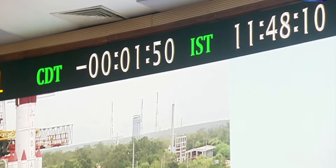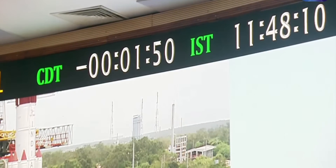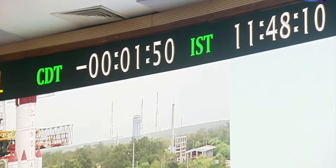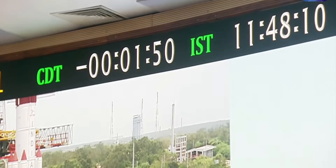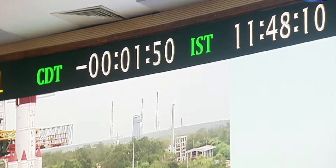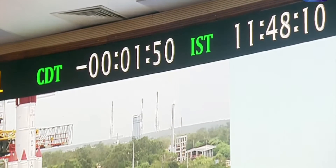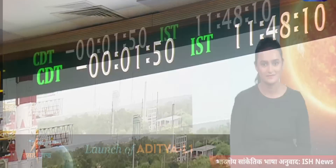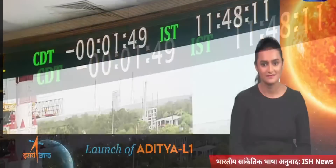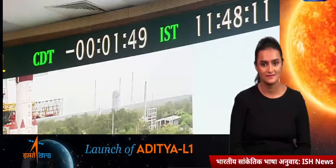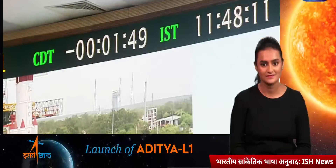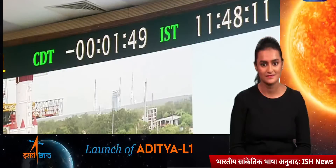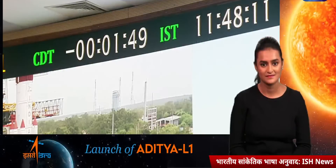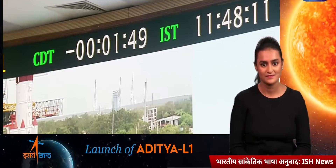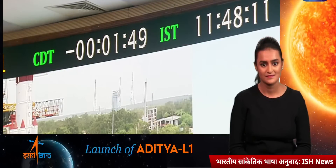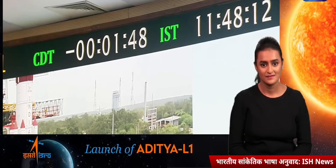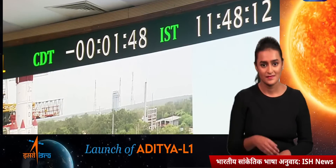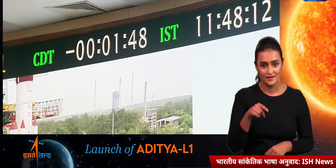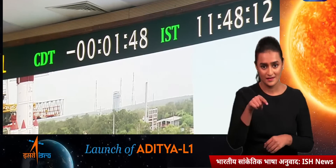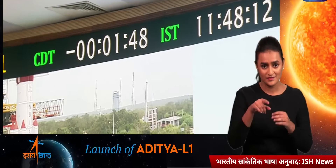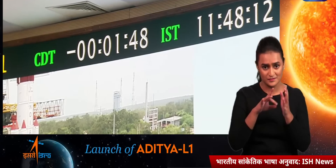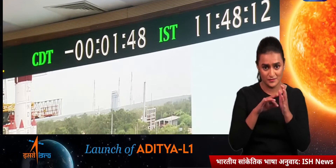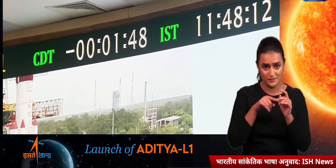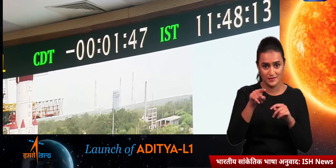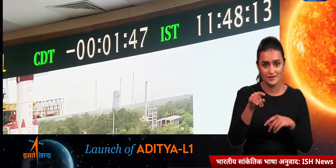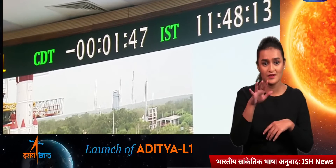अब हम उड़ान से 1 मिनट 50 सेकेंड की दूरी पर।